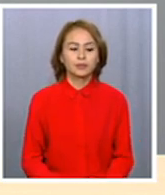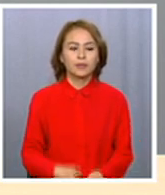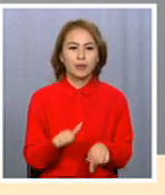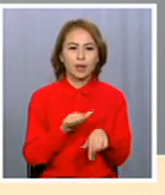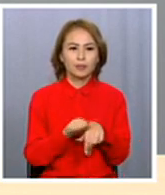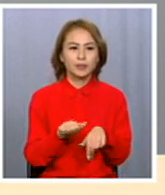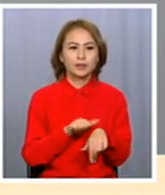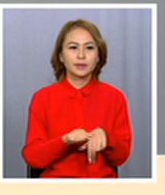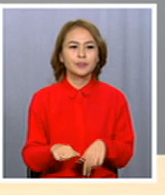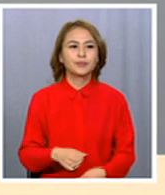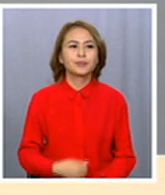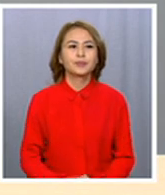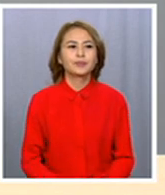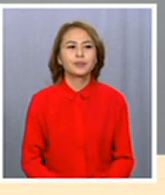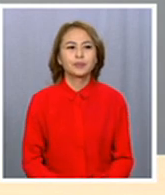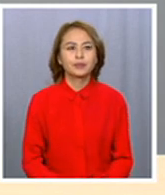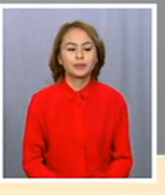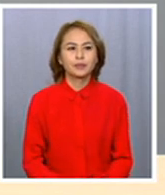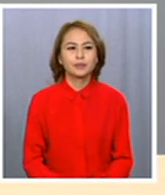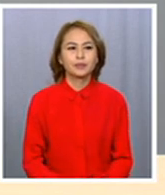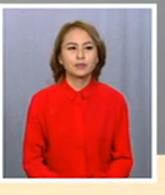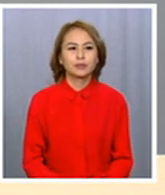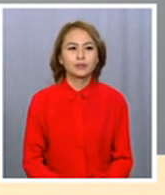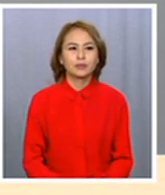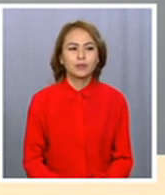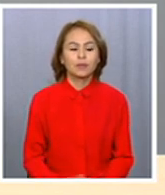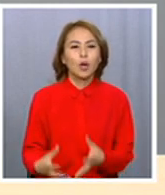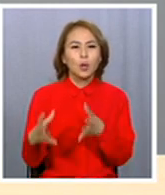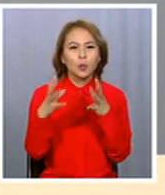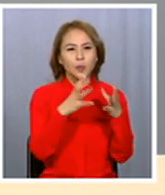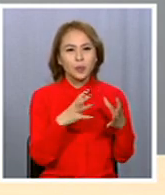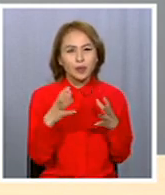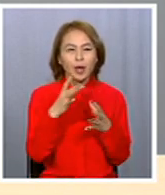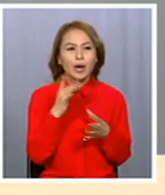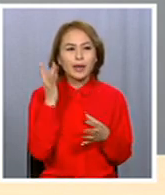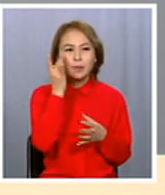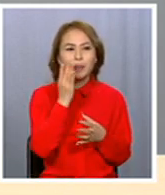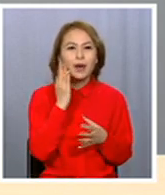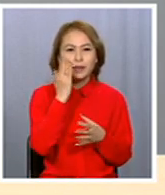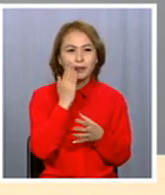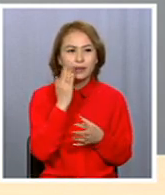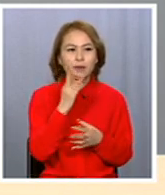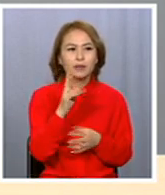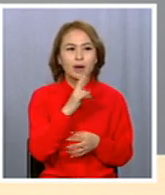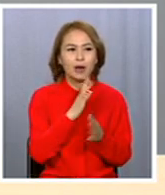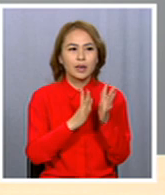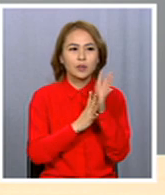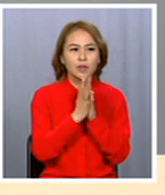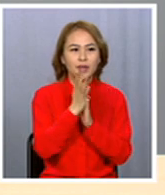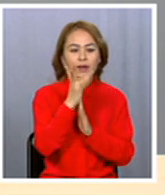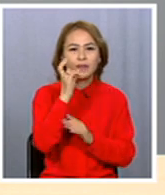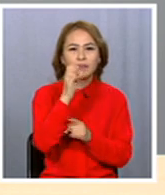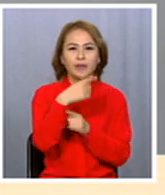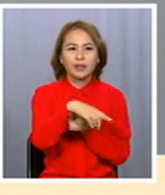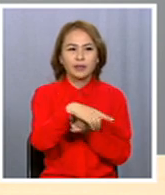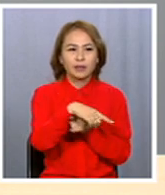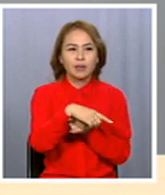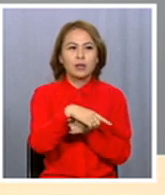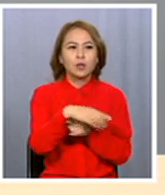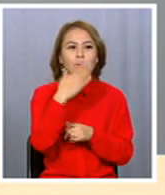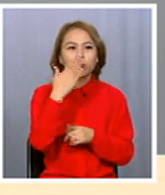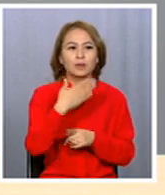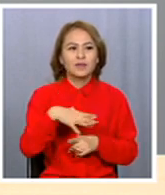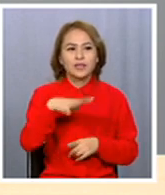Правильно, апельсин. Молодцы. Круглое, румяное, я расту на ветке. Любят